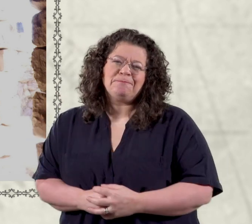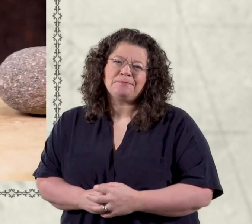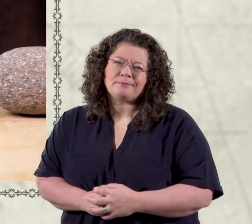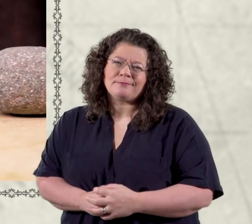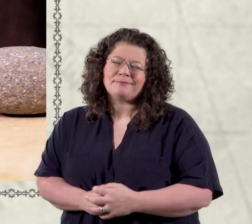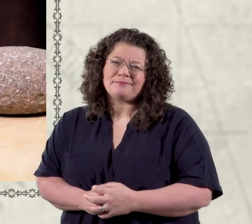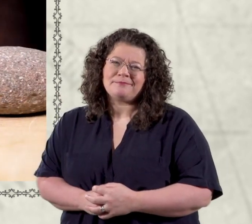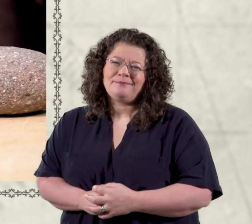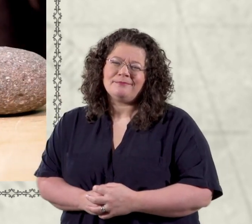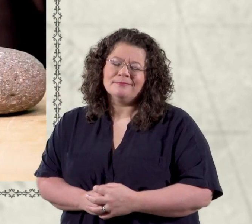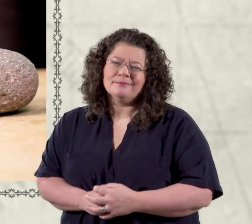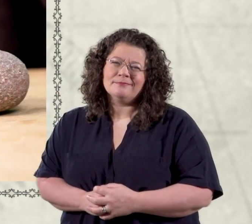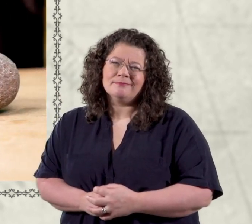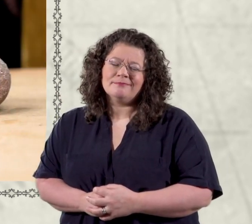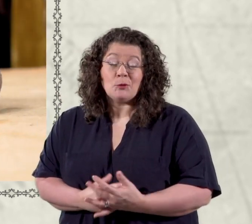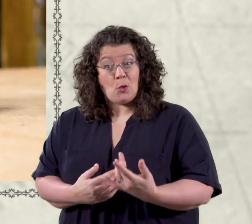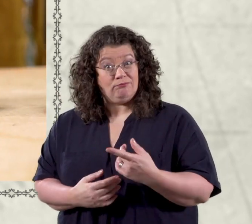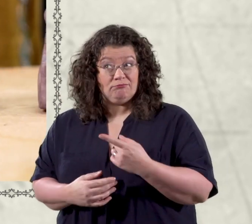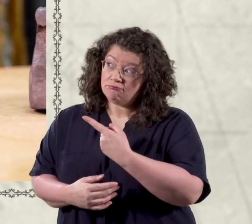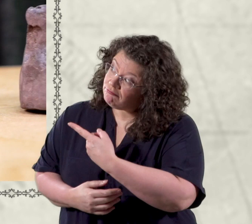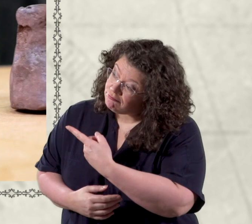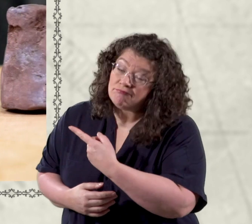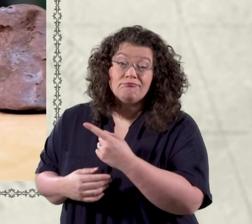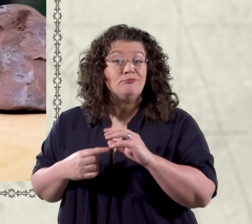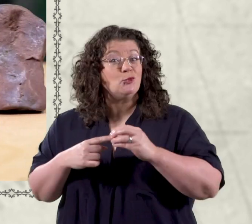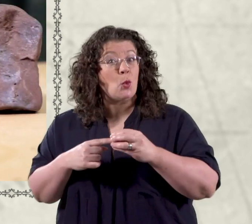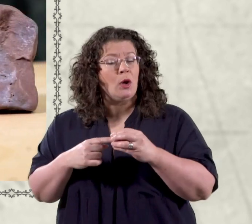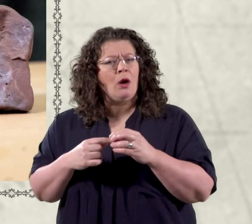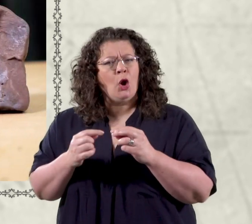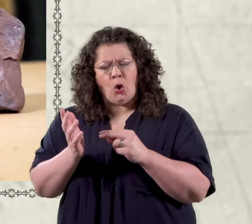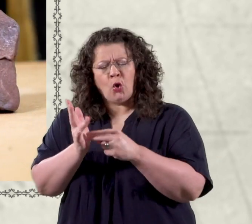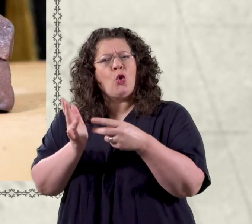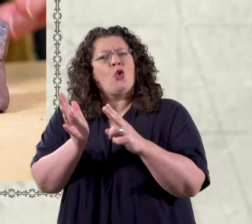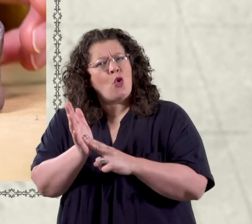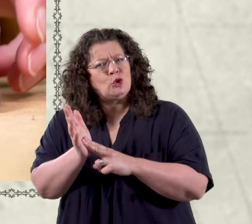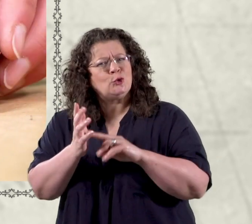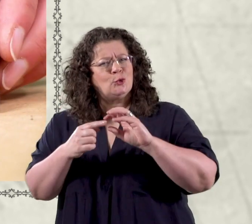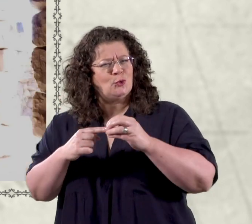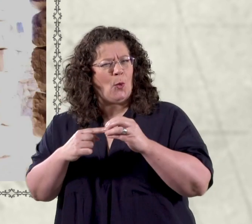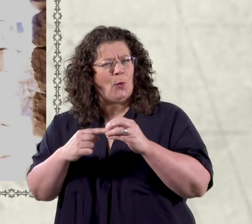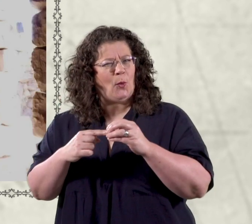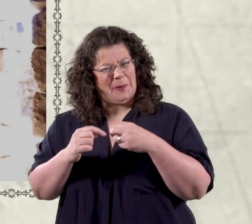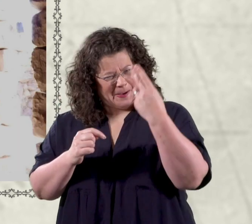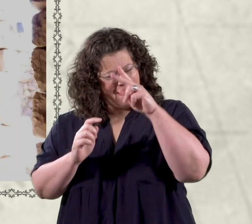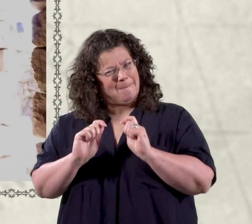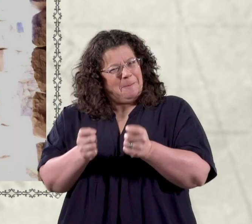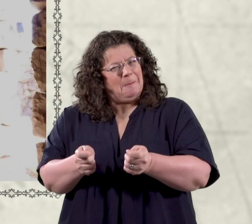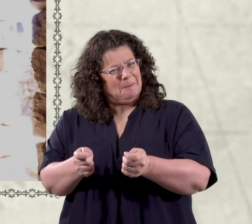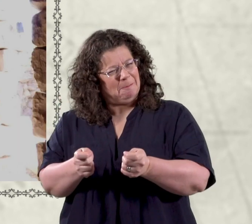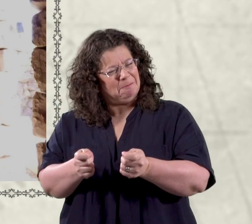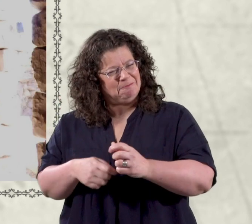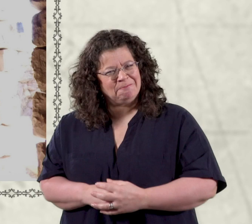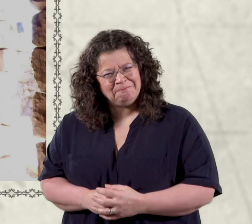cynrychioli stori bwysig yn fy hanes i. Dewch i ni gychwyn gyda'r garreg hon.